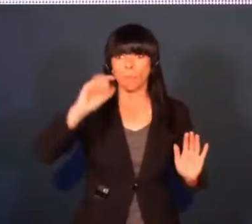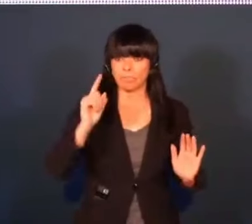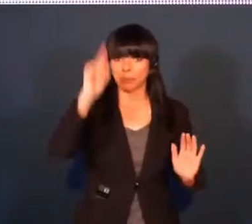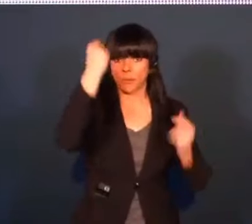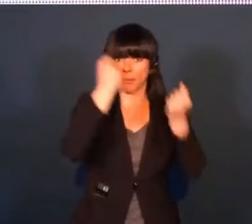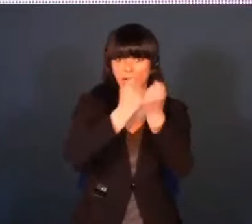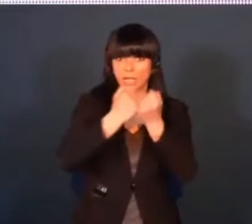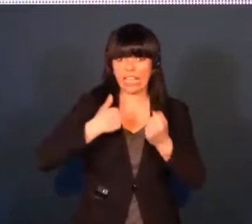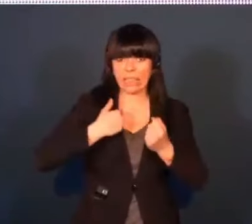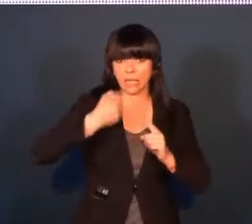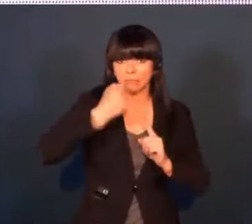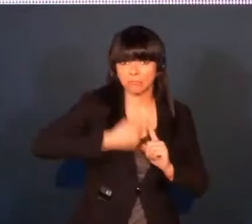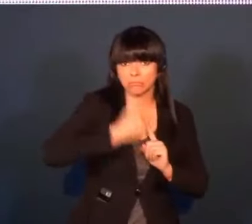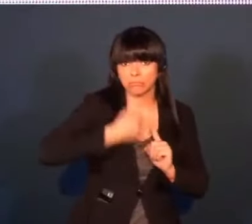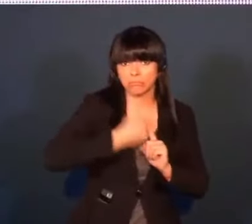Ние настояваме